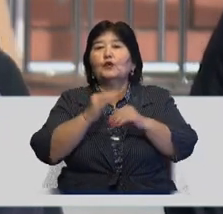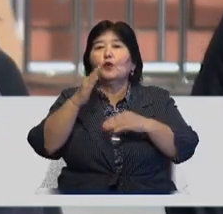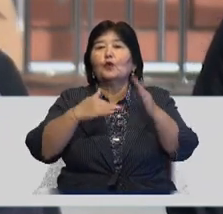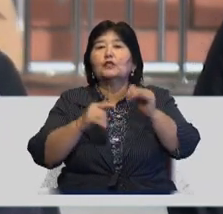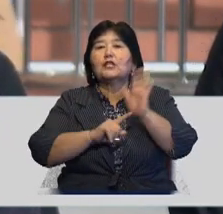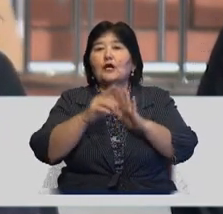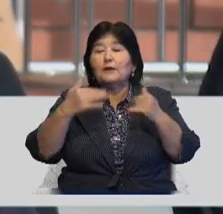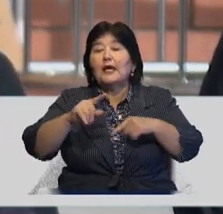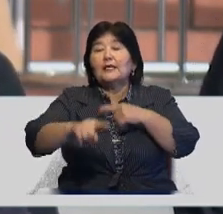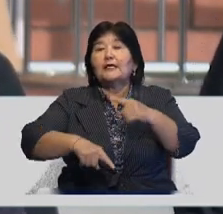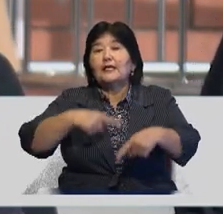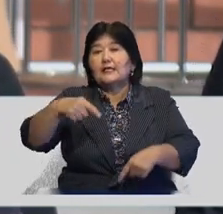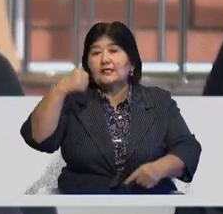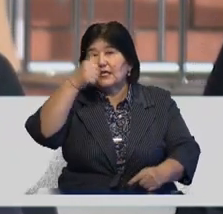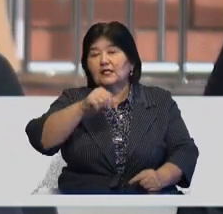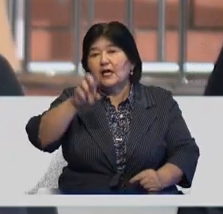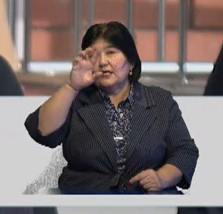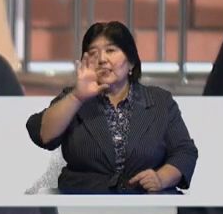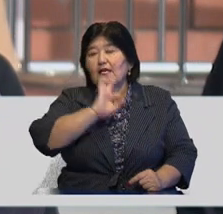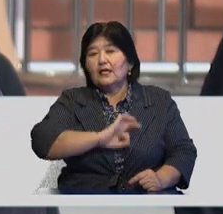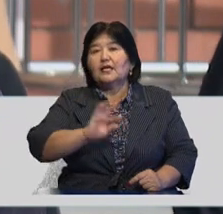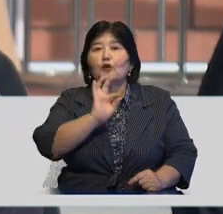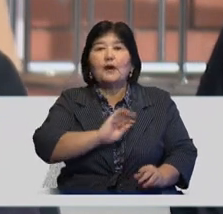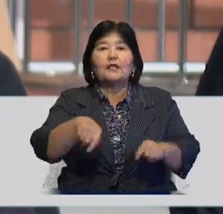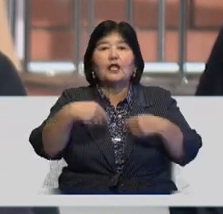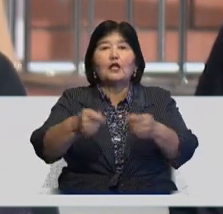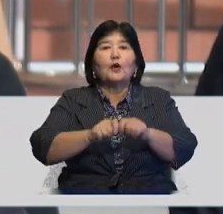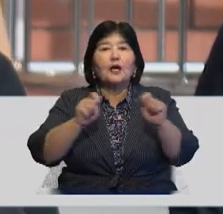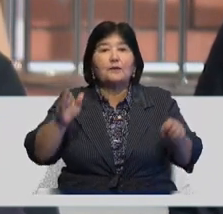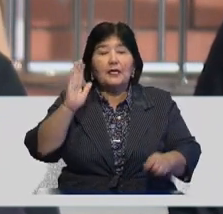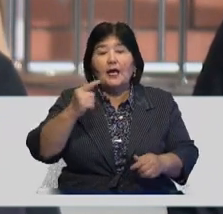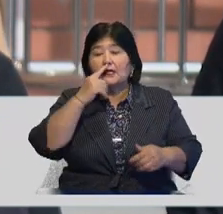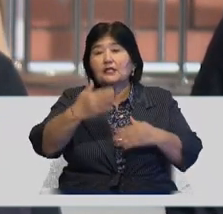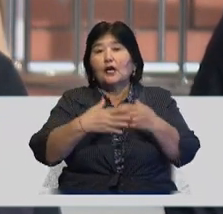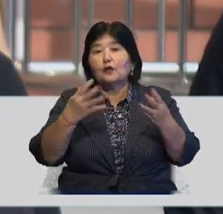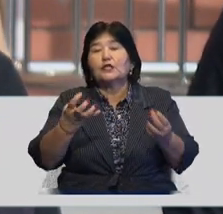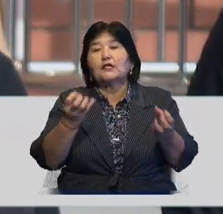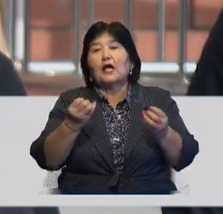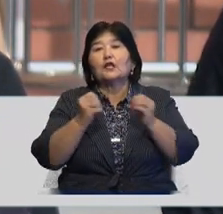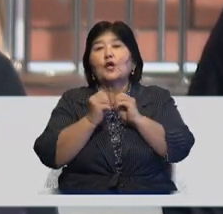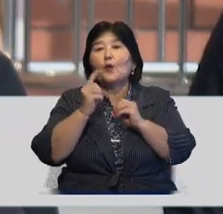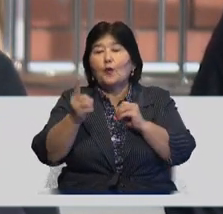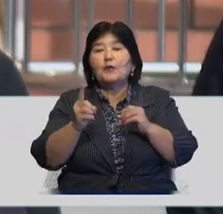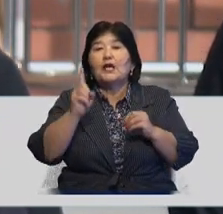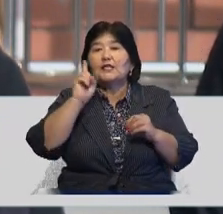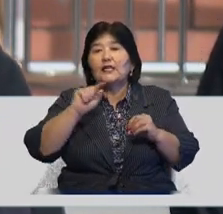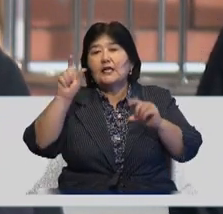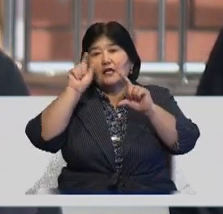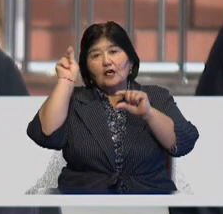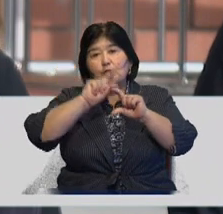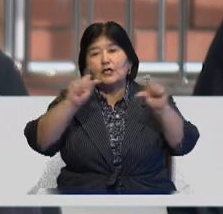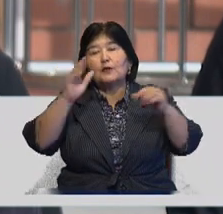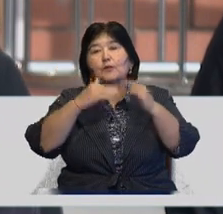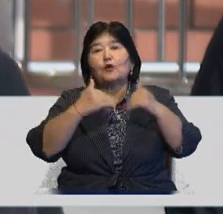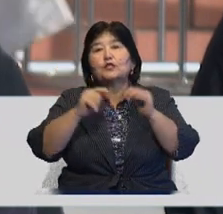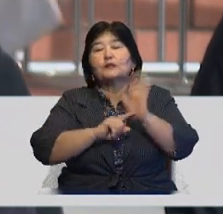басталды, келесі жылы ел игілігіне пайдалануға беріледі. Жақын күндері тағы да 11 жайлы мектептің құрылысы